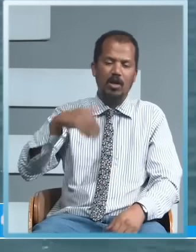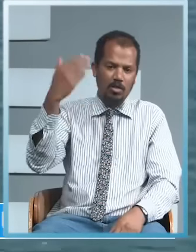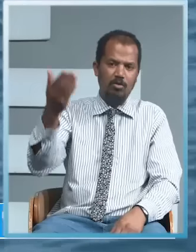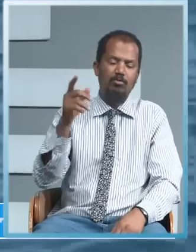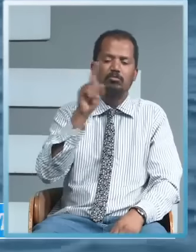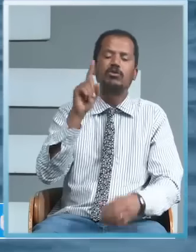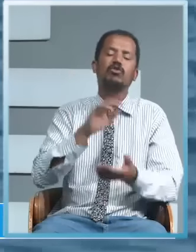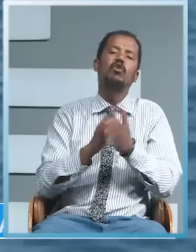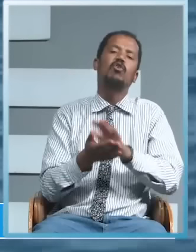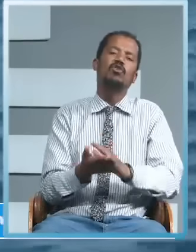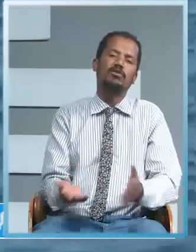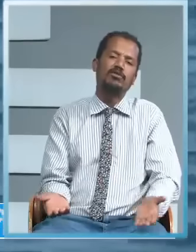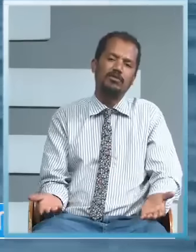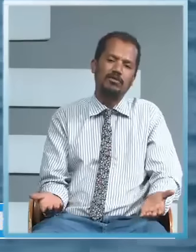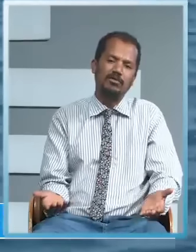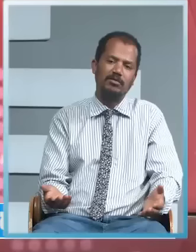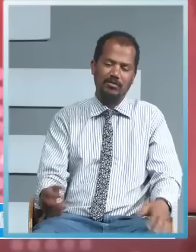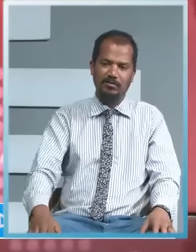ቀጥሎስ ምን ይሆን ይሆን?